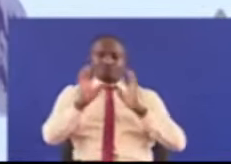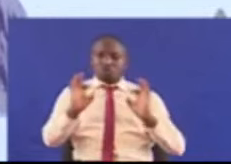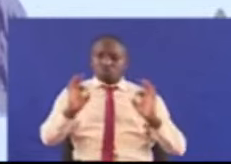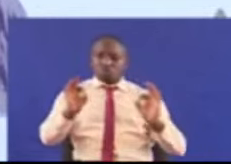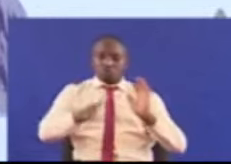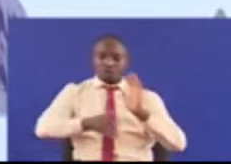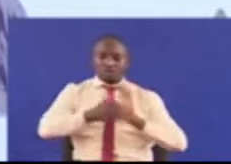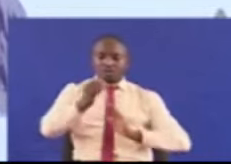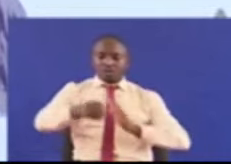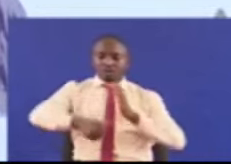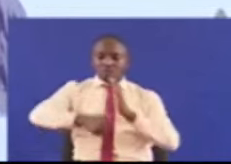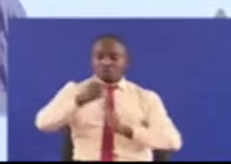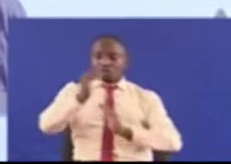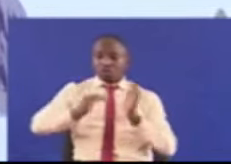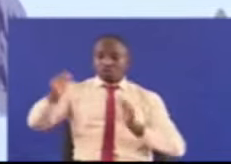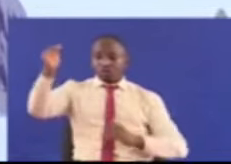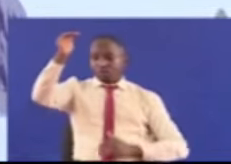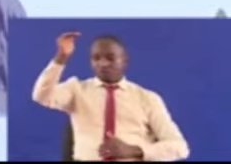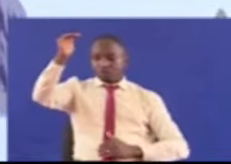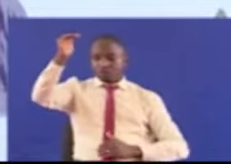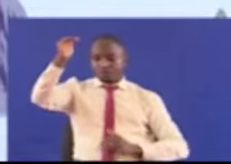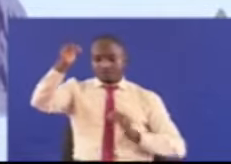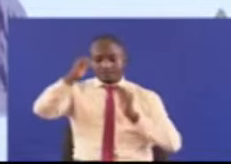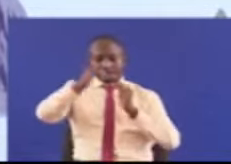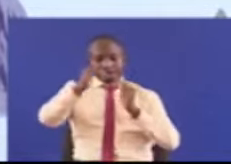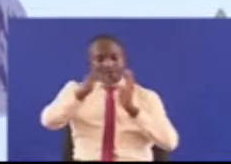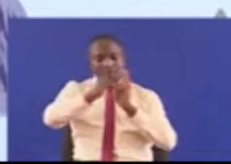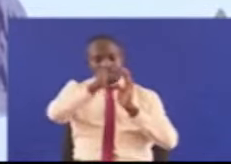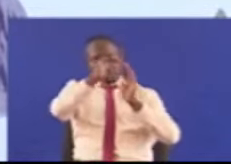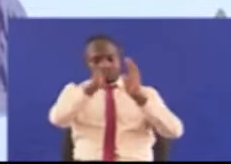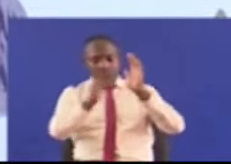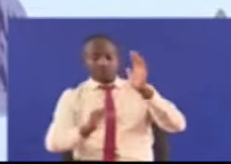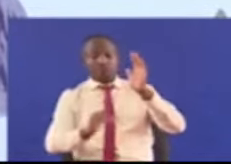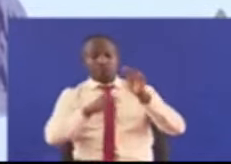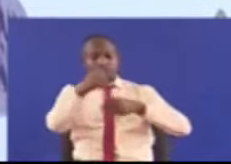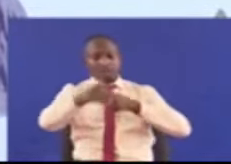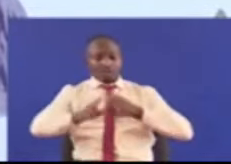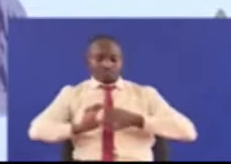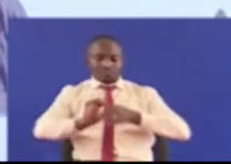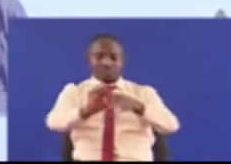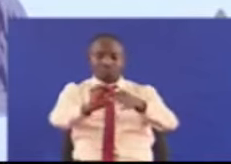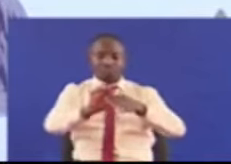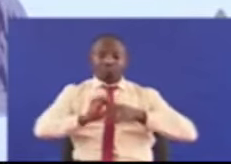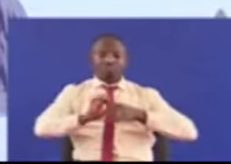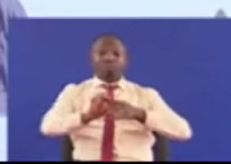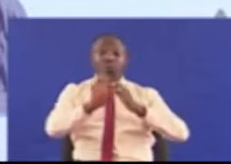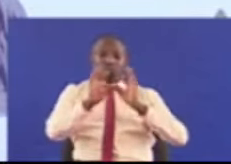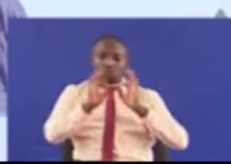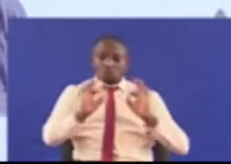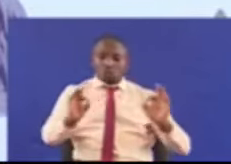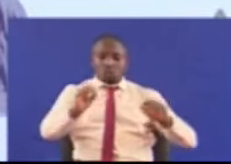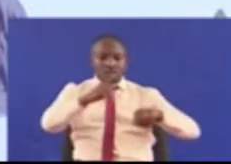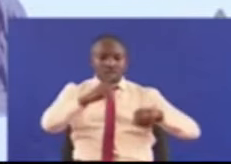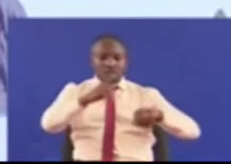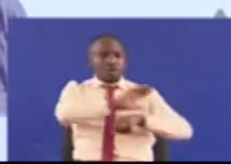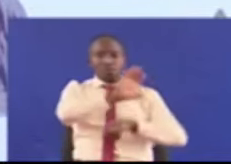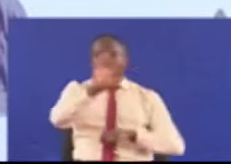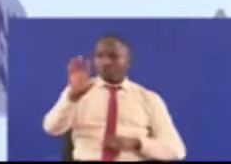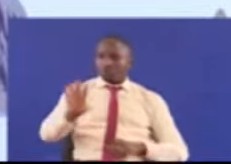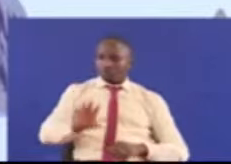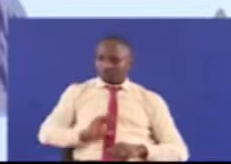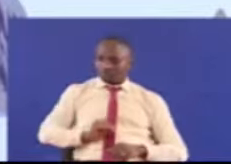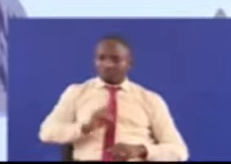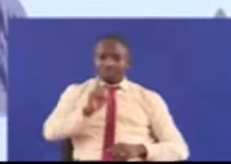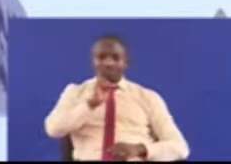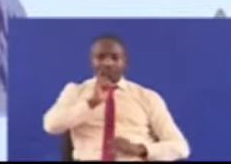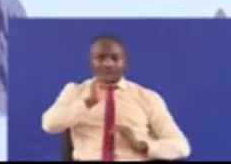kuanzia viongozi wakuu ambao wameleta salamu na sisi wasaidizi wao. Tutashirikiana nawe wakati wote katika